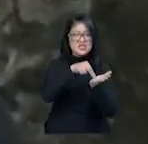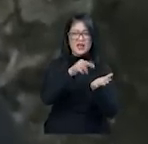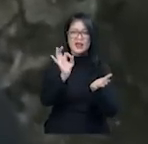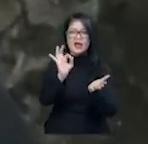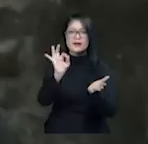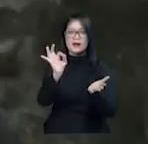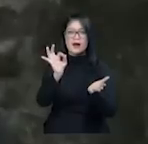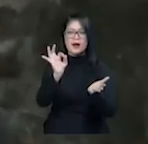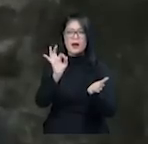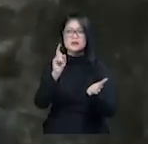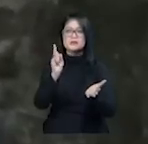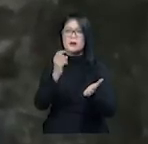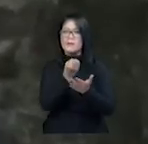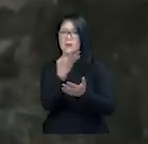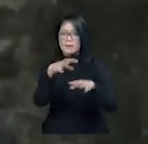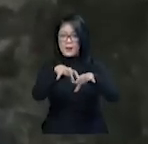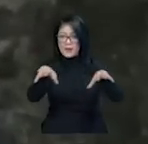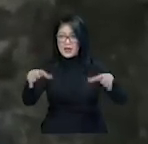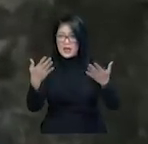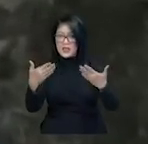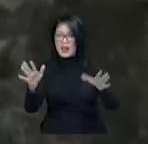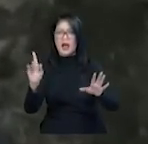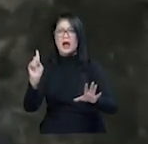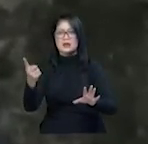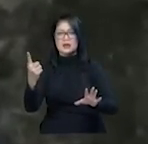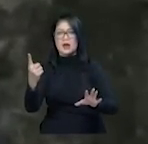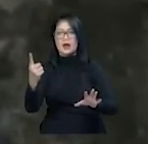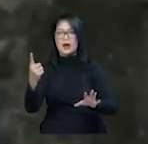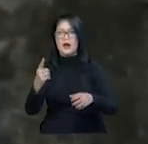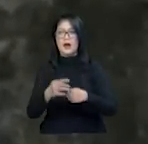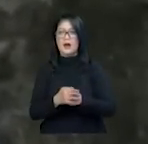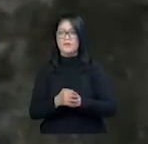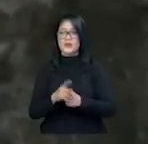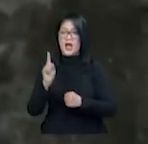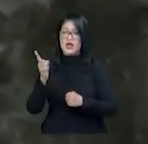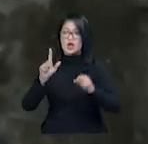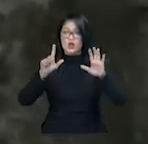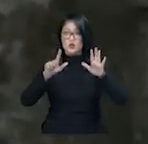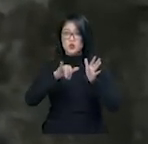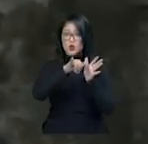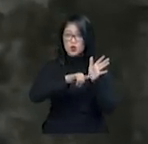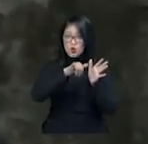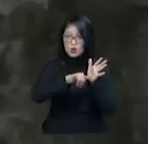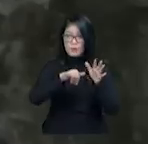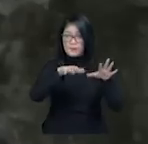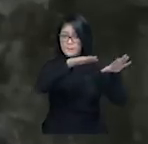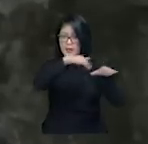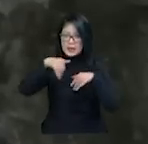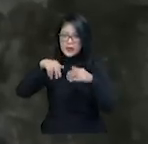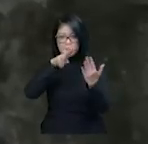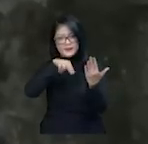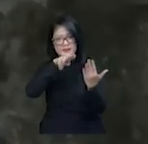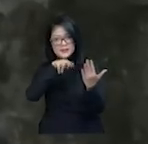barang. Menurut penyidik, 7 YouTuber sudah diperiksa, hanya tinggal 3 lagi. Karena semuanya